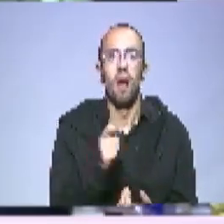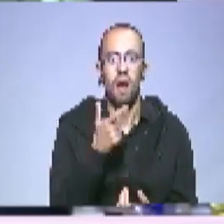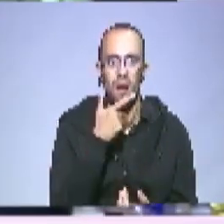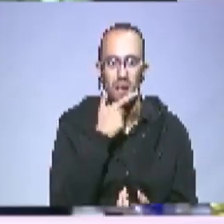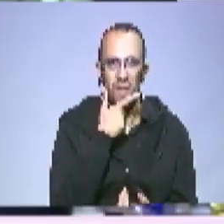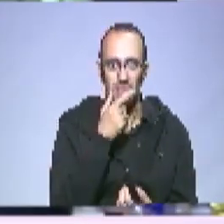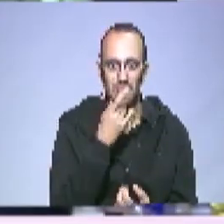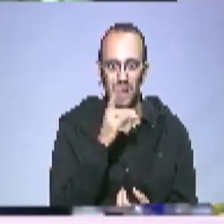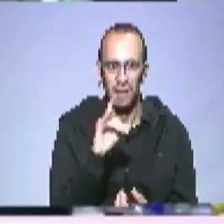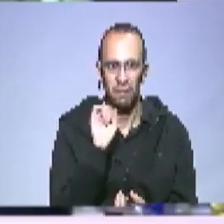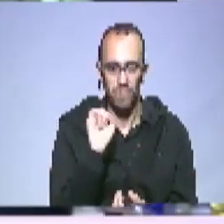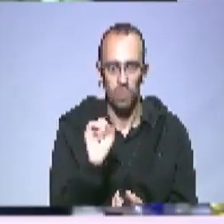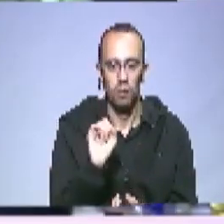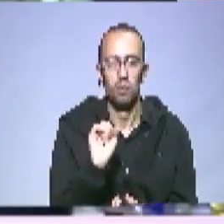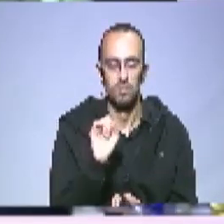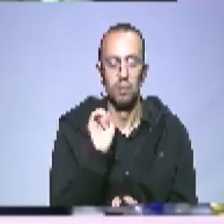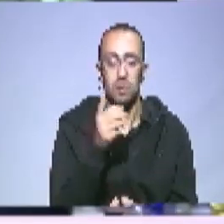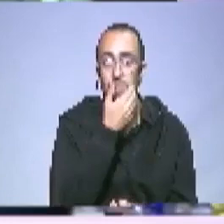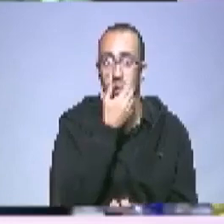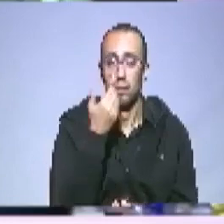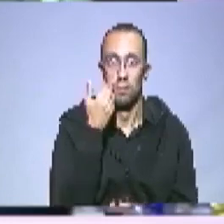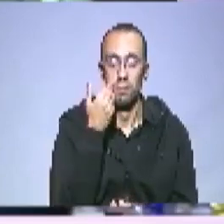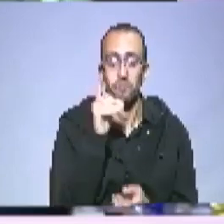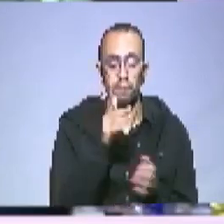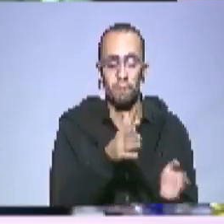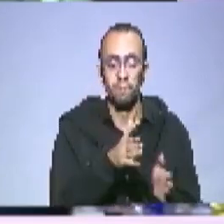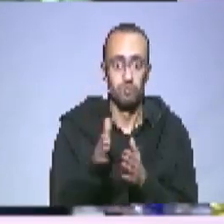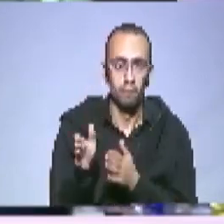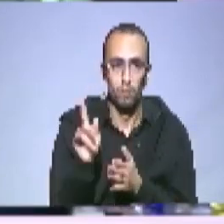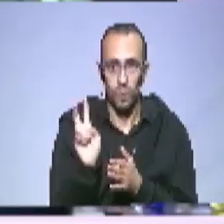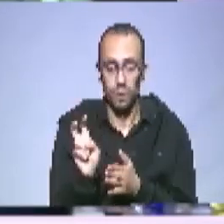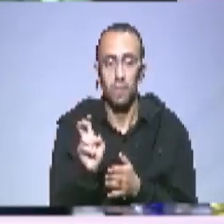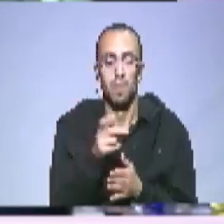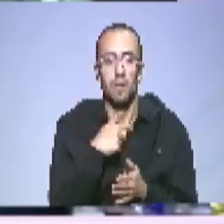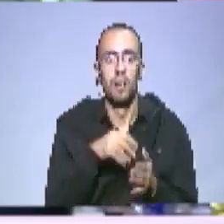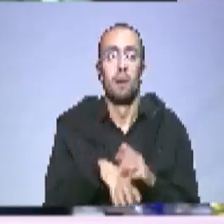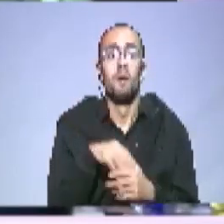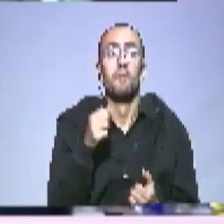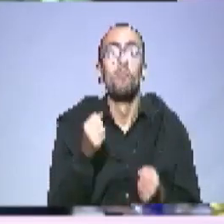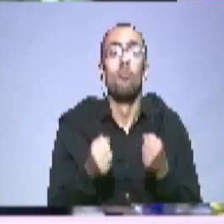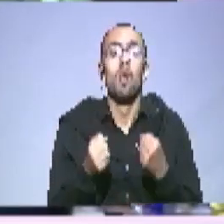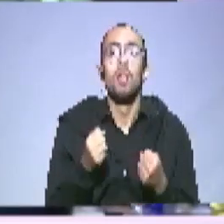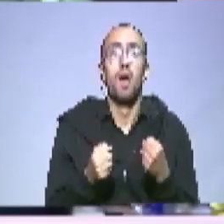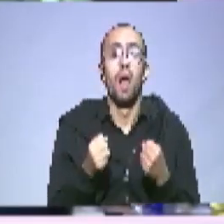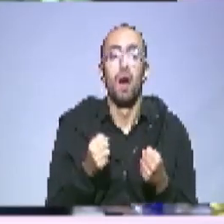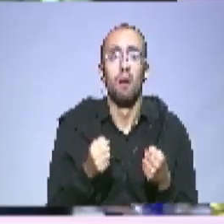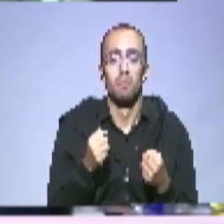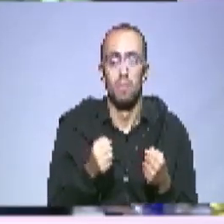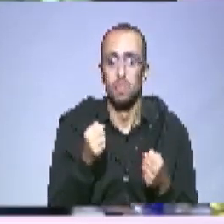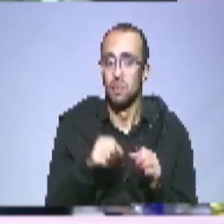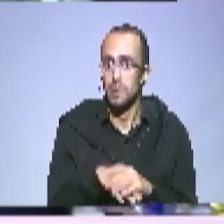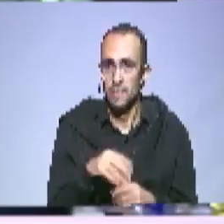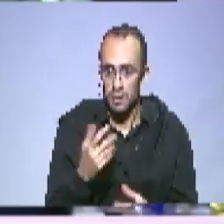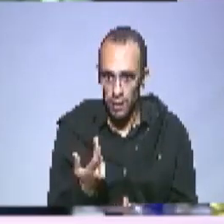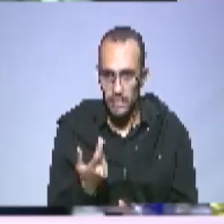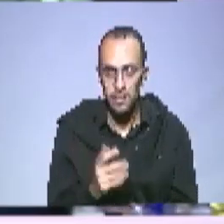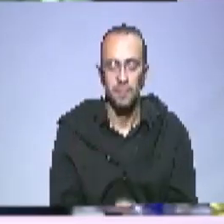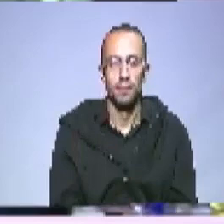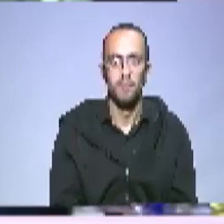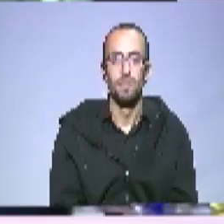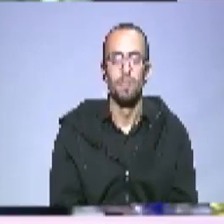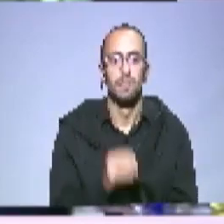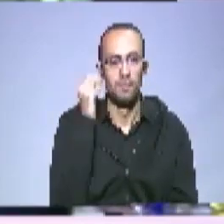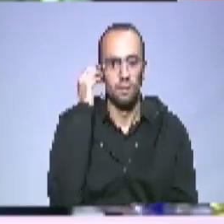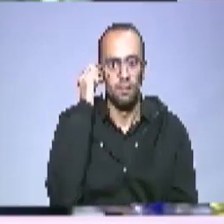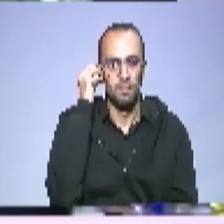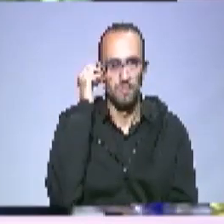عشان نسيبه، بس الاول نجيب الملوخيه الناشفه يا جماعه. احنا لما نيجي نطبخ ملوخيه ناشفه هنخمرها زي ما انا كنت